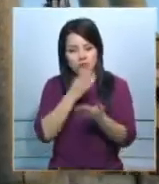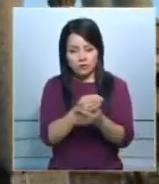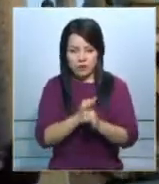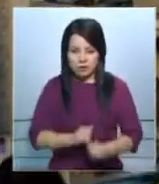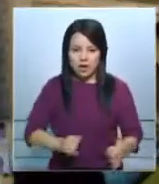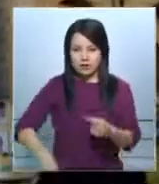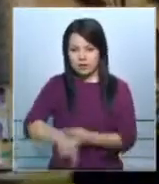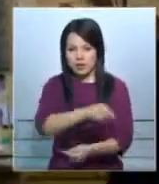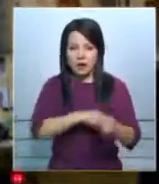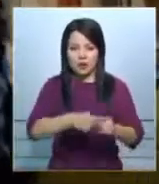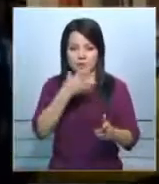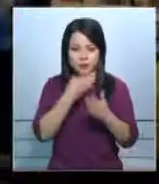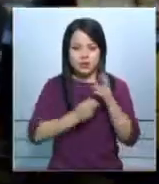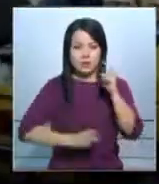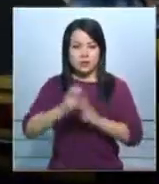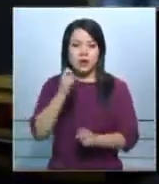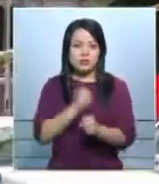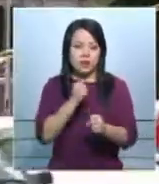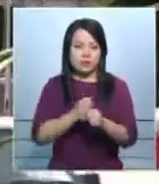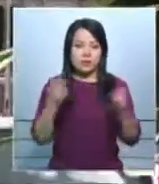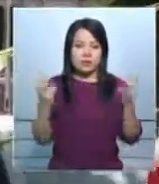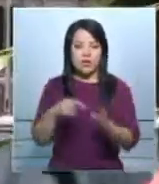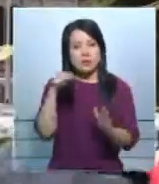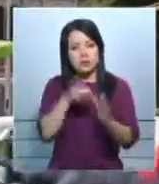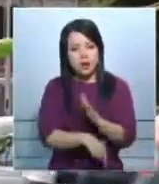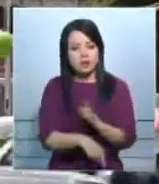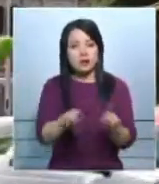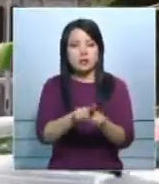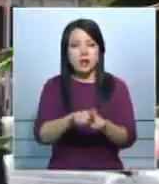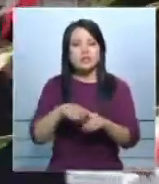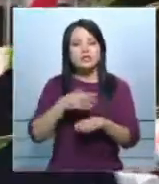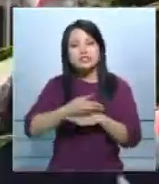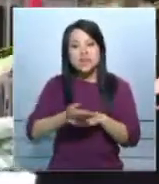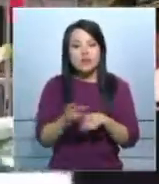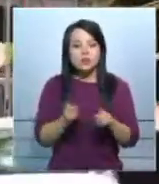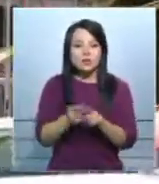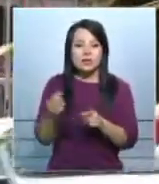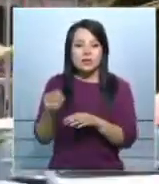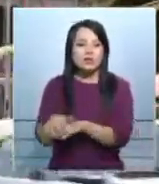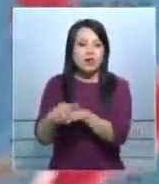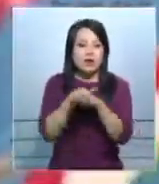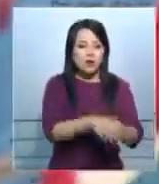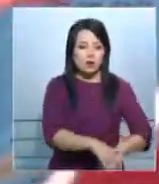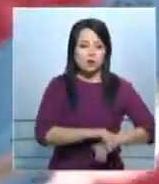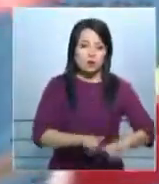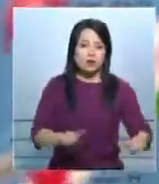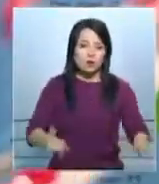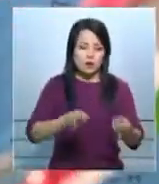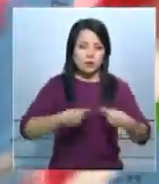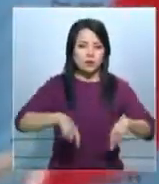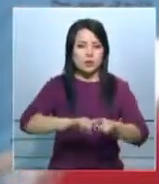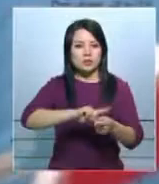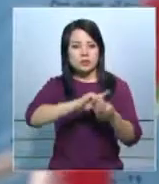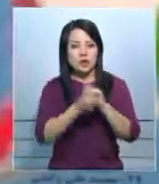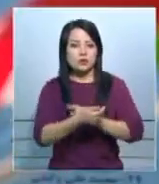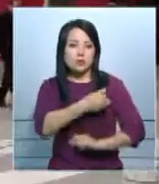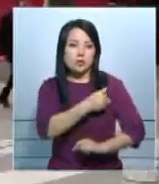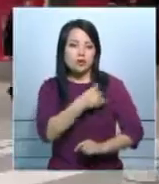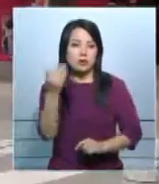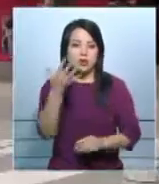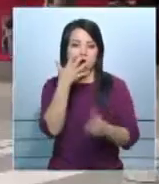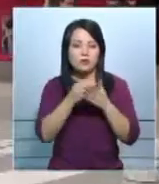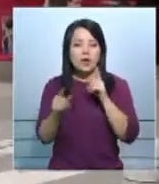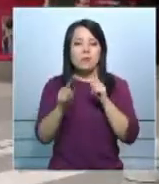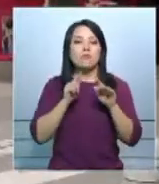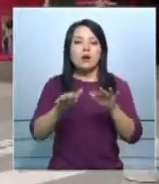үкіметтің ұстанымдарын қолдаған реформаторлар ішкі және сырттан тартылған қаржы арқылы елдегі өндірісті жандандырмақ. Оған қоса реформаторлар, егер